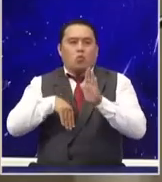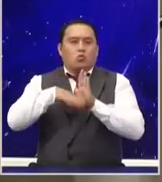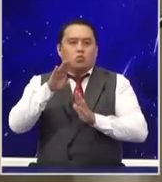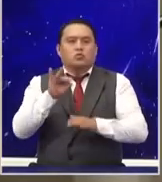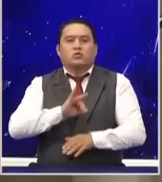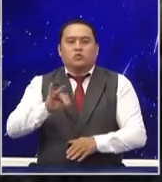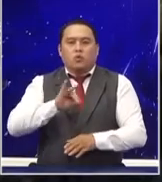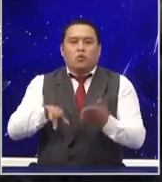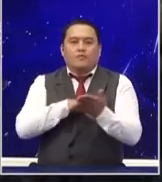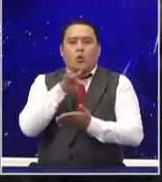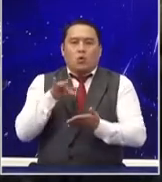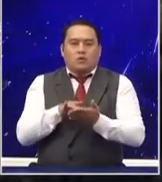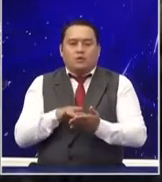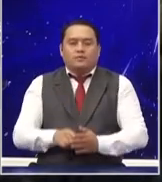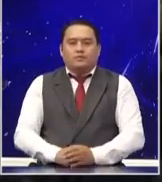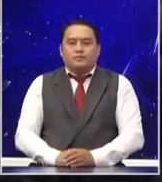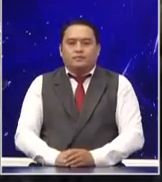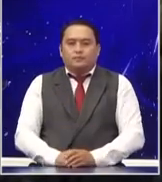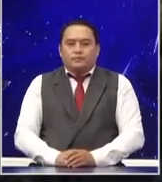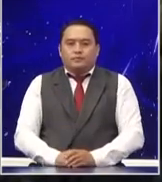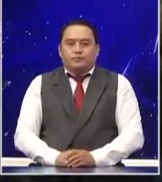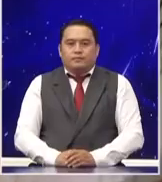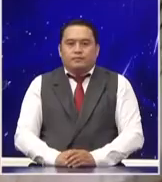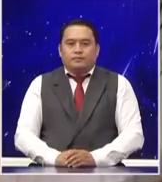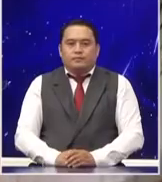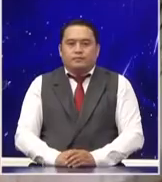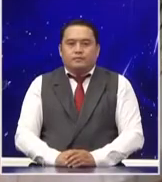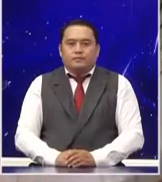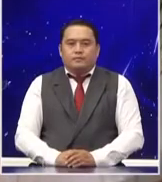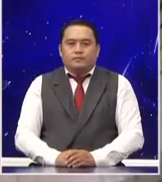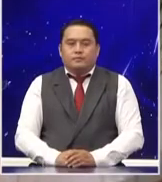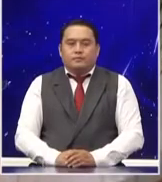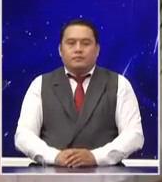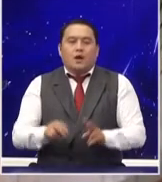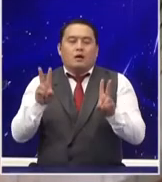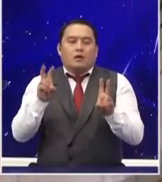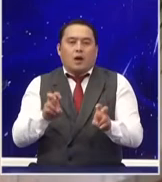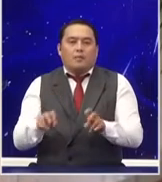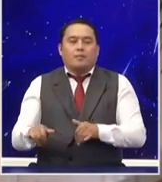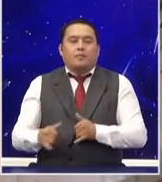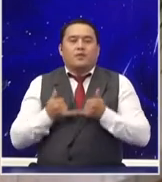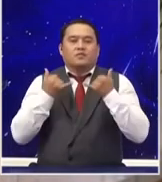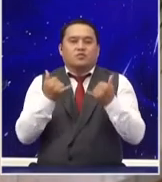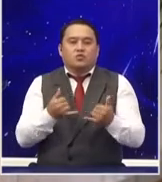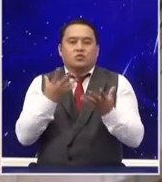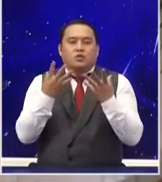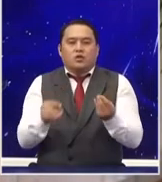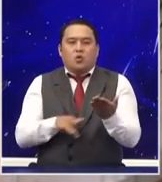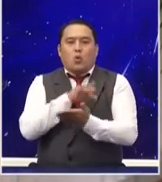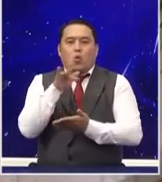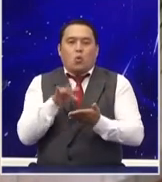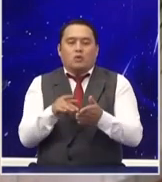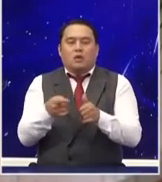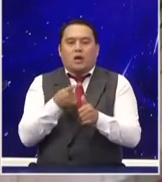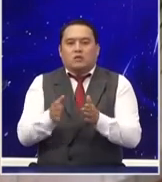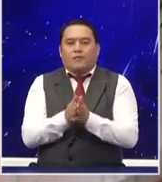узнать историю родного края и его тружеников. В рамках мероприятий, посвященных Дню города, мы презентуем еще одну книгу.